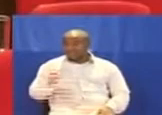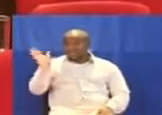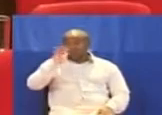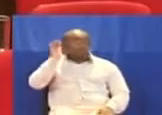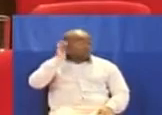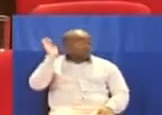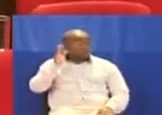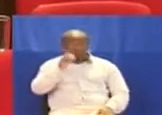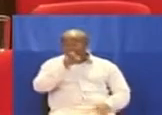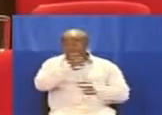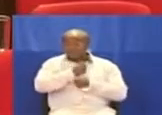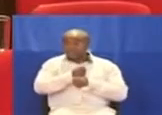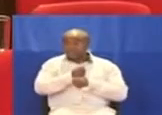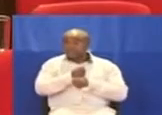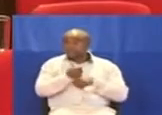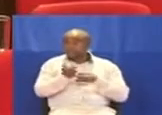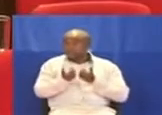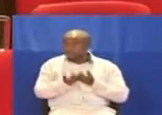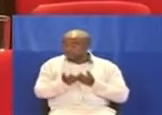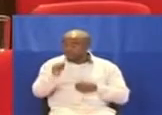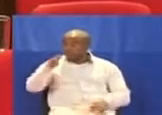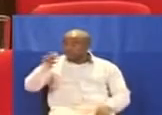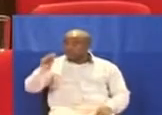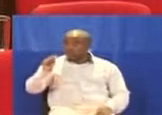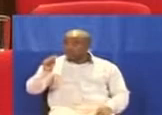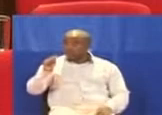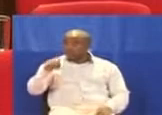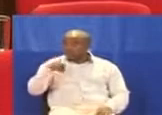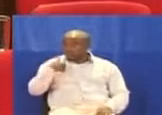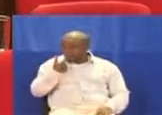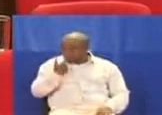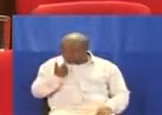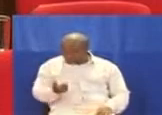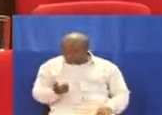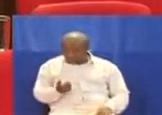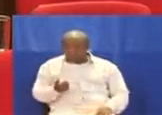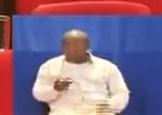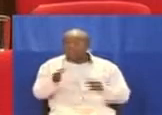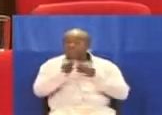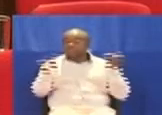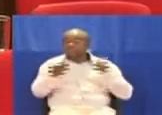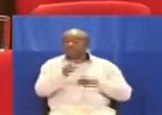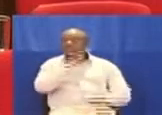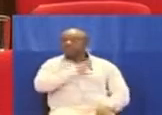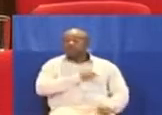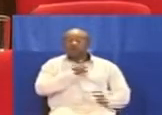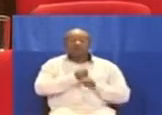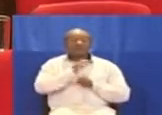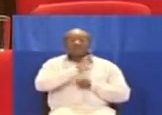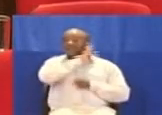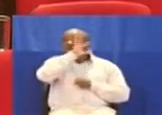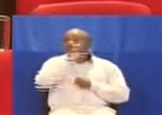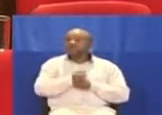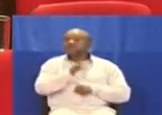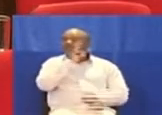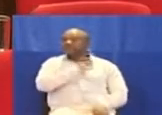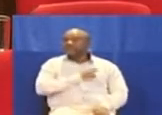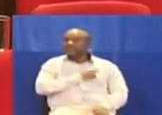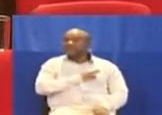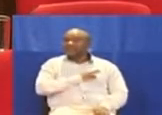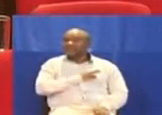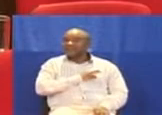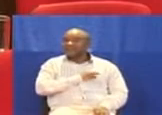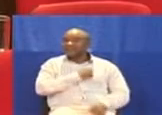kokote mtumishi wa umma amepokea mshahara zaidi ya tarehe 25 kwa mwezi husika. Watumishi wote wa umma walipata mshahara kwa